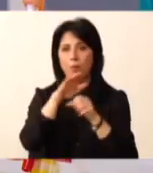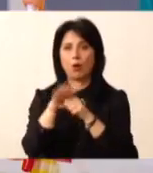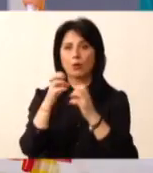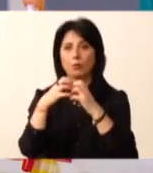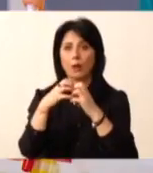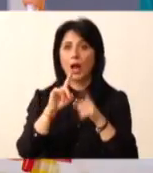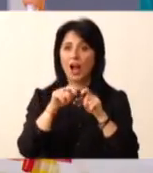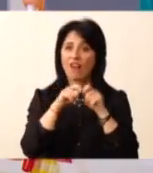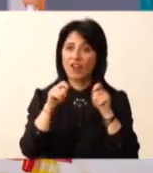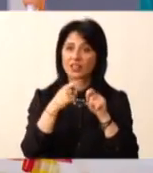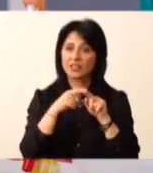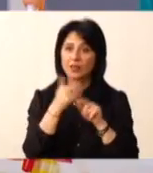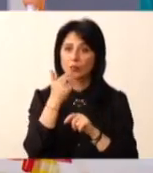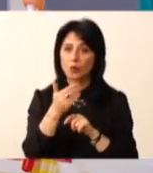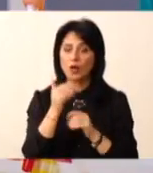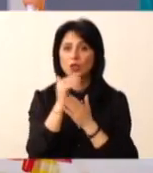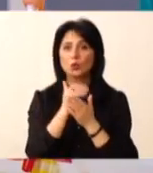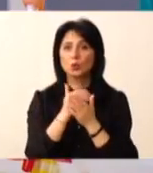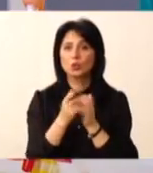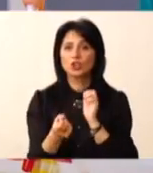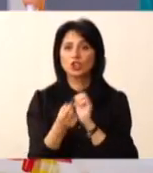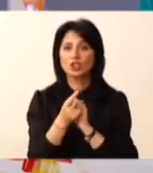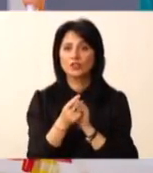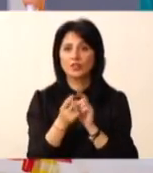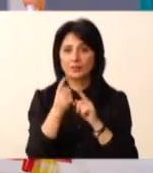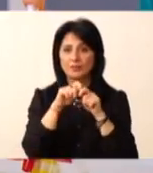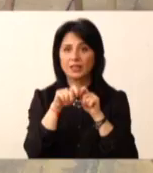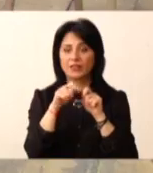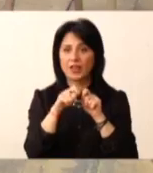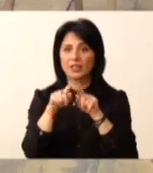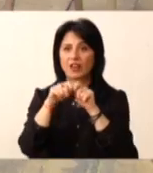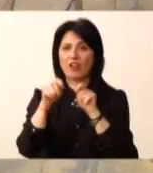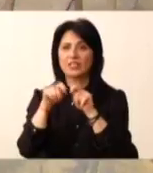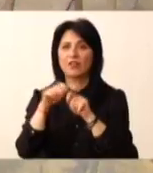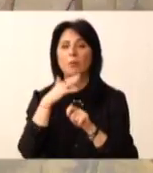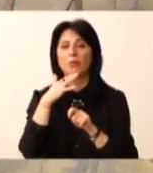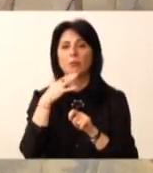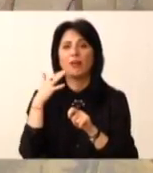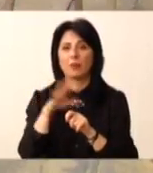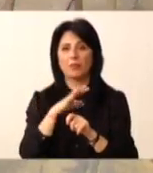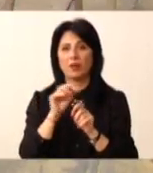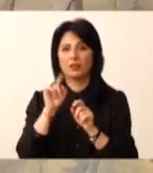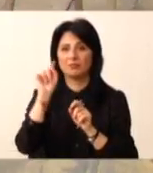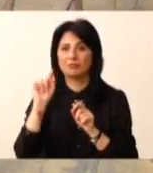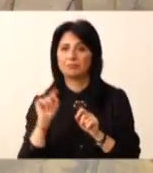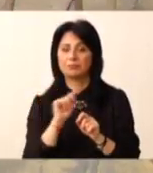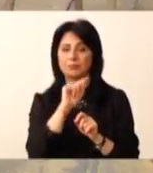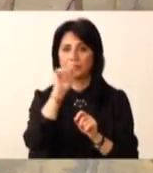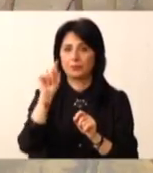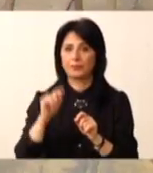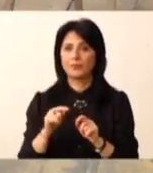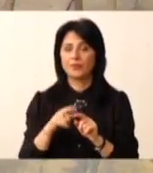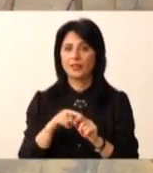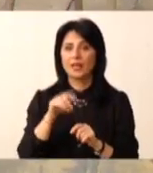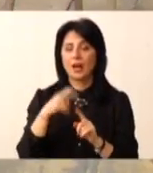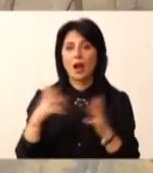და კვანძოვანი ჩიყვი, როდესაც მის სტრუქტურაში ჩდება ჩანართები კვანძები. მინდა ვთქვა, რომ